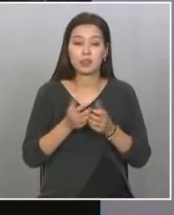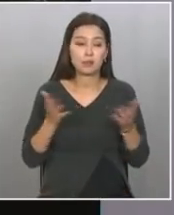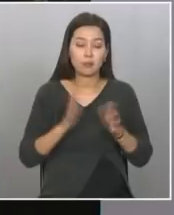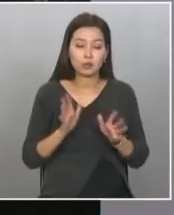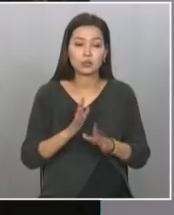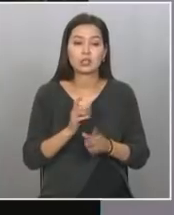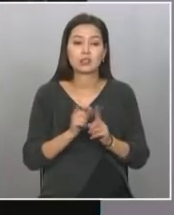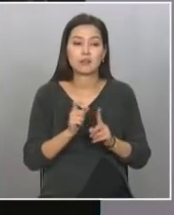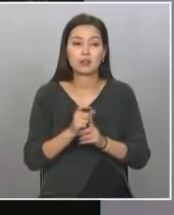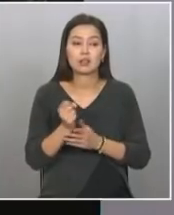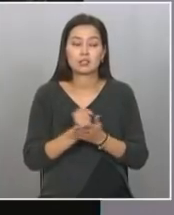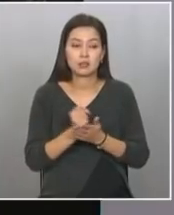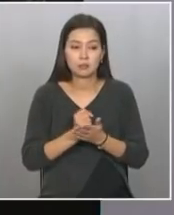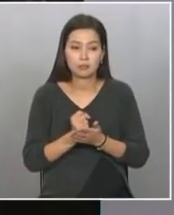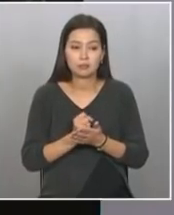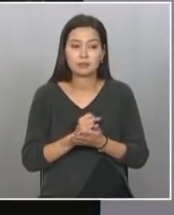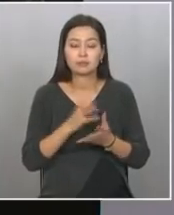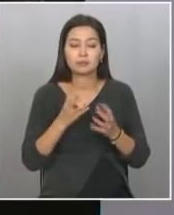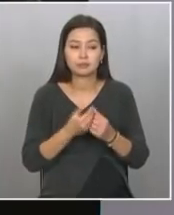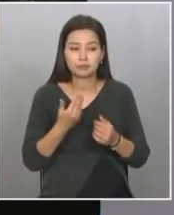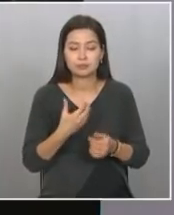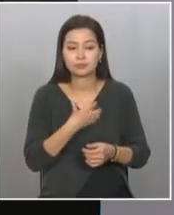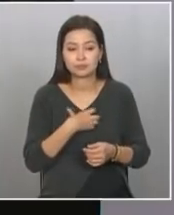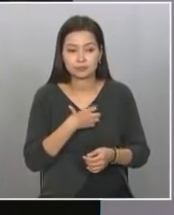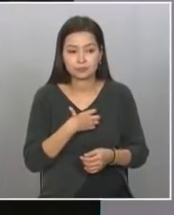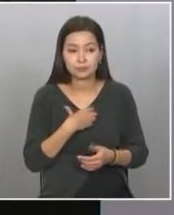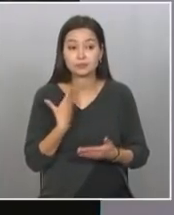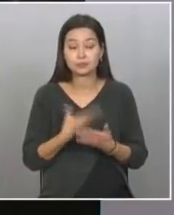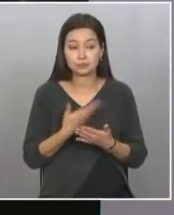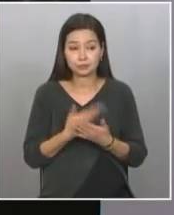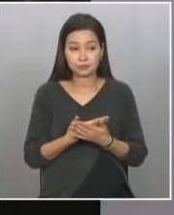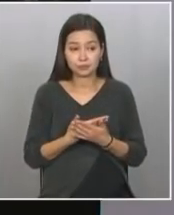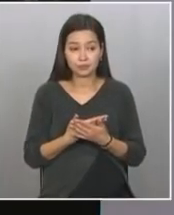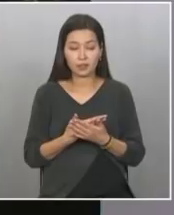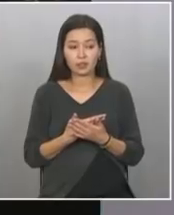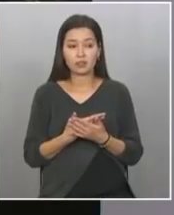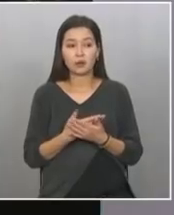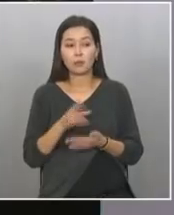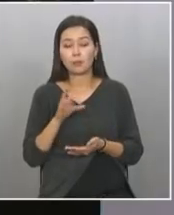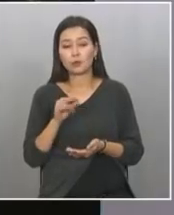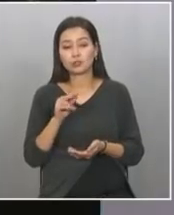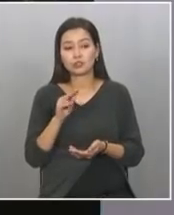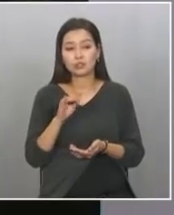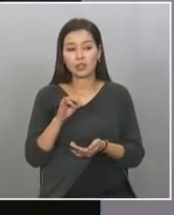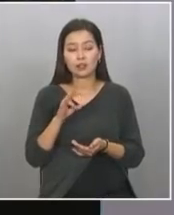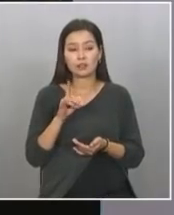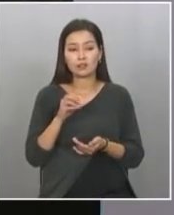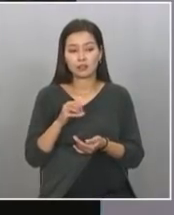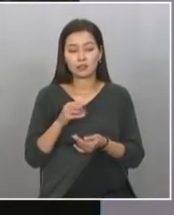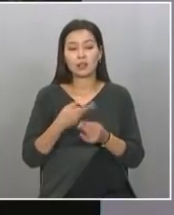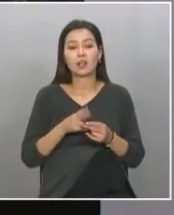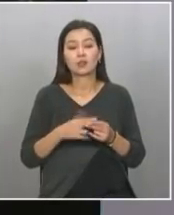тексте встречаются незнакомые вам слова. Например, «почтенные». Что это значит, ребята? Это